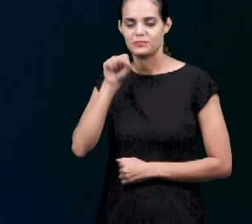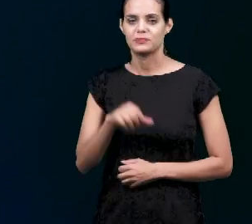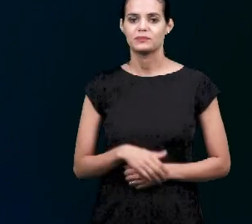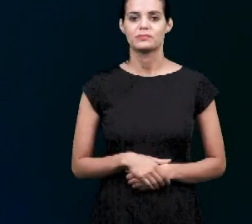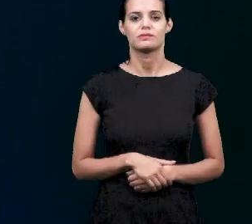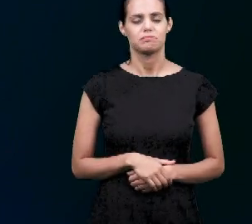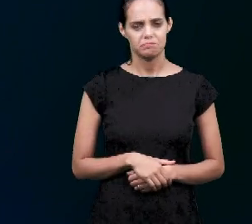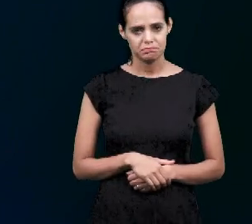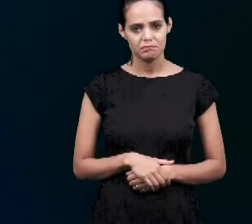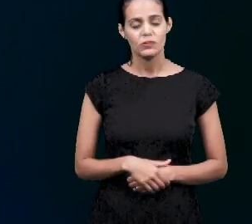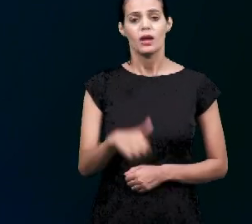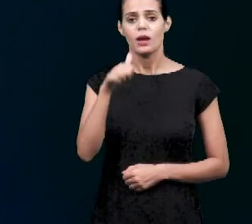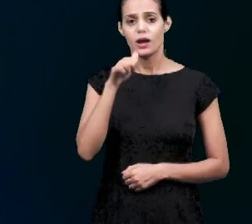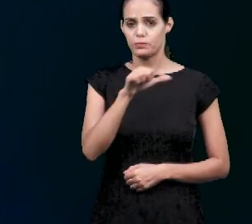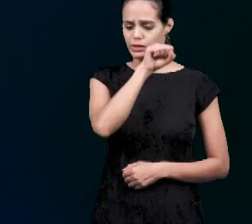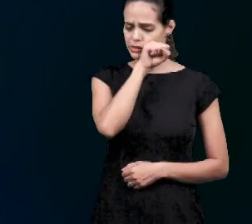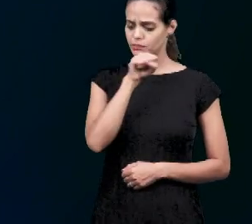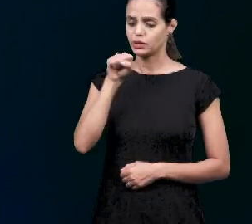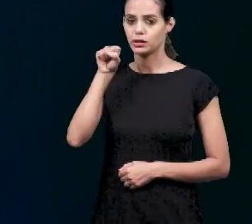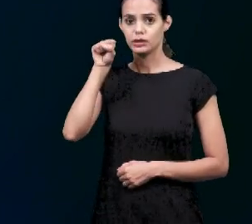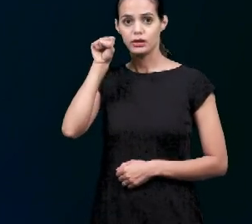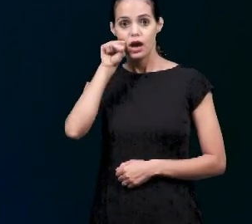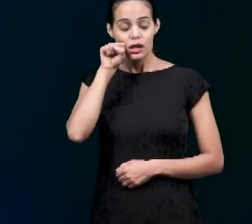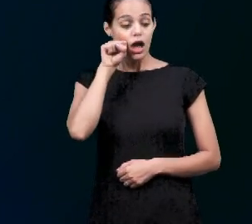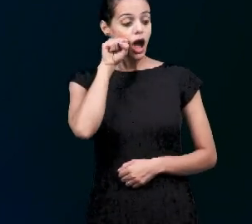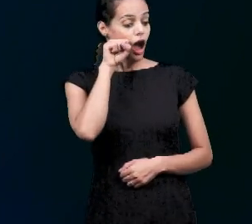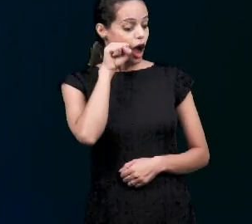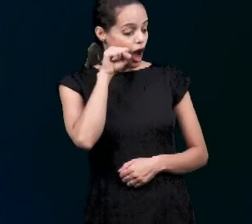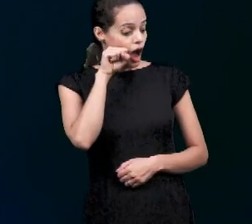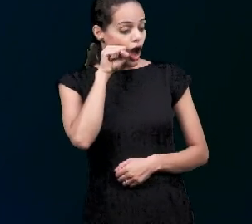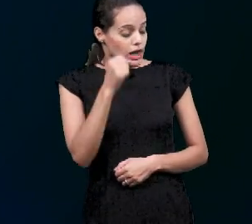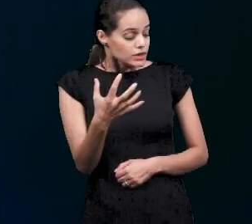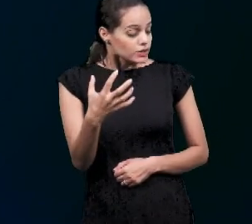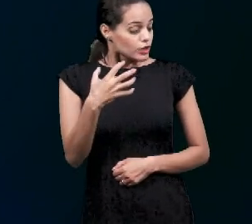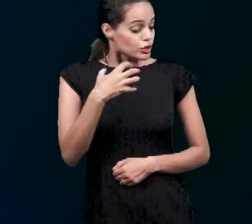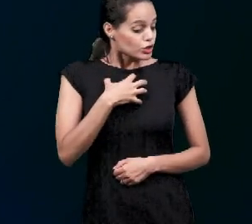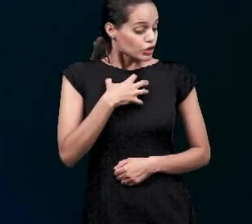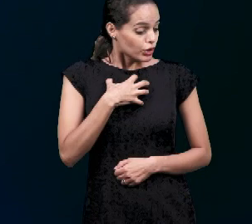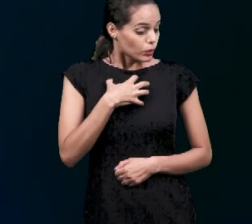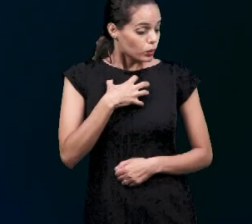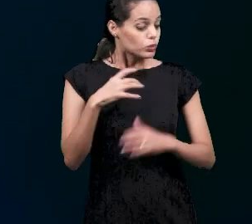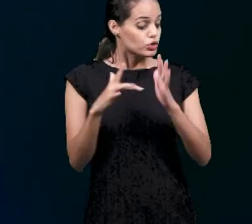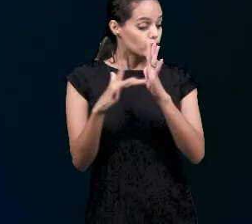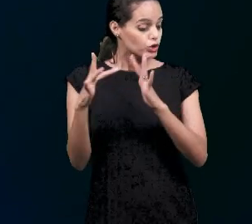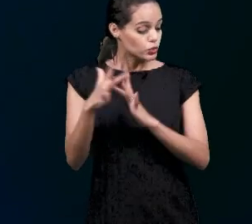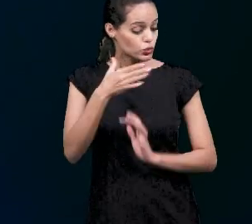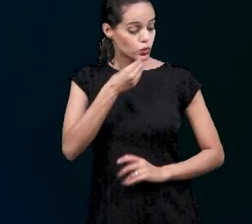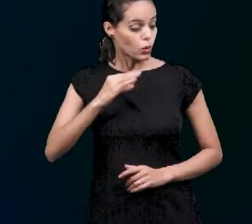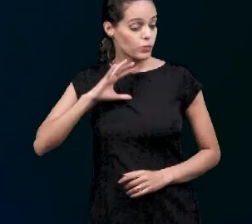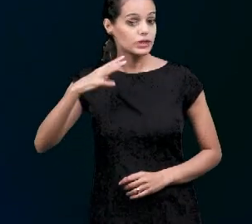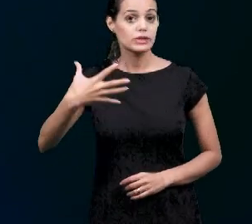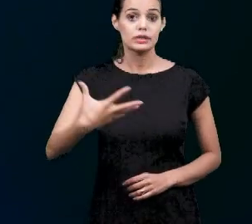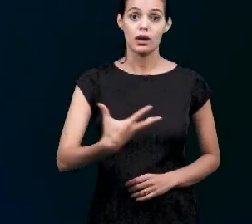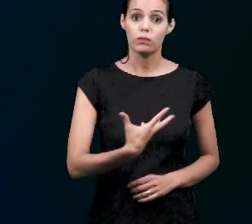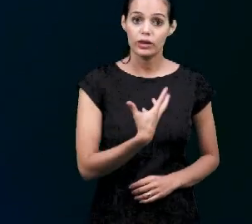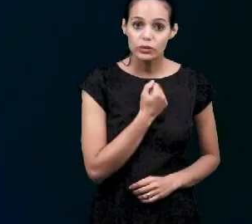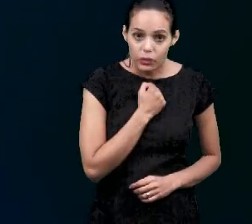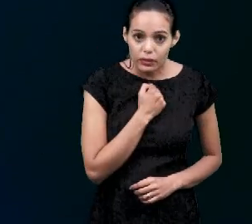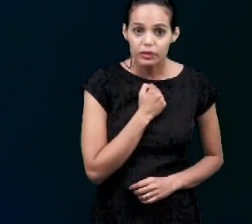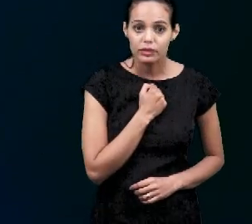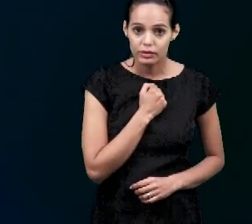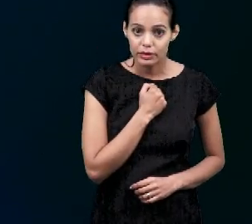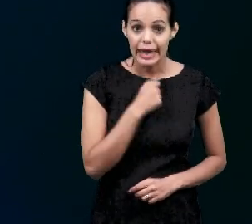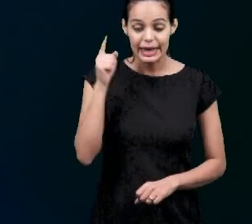Et comment Jésus s'est révélé par dernière en Jean chapitre 4, verset 26.